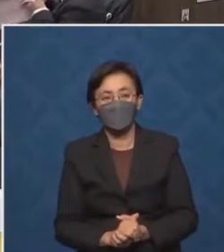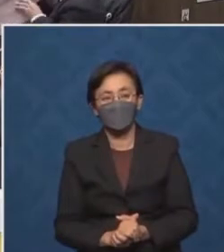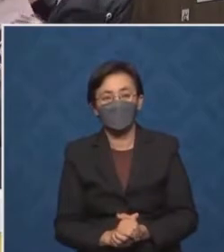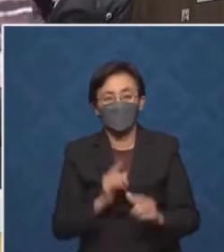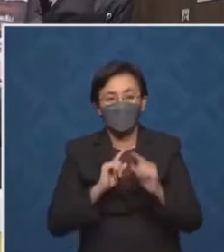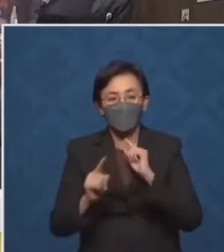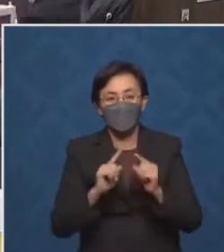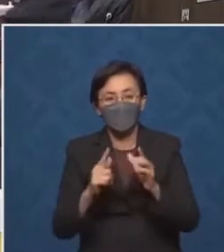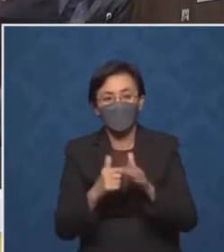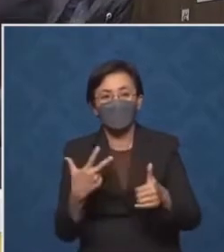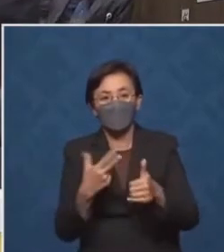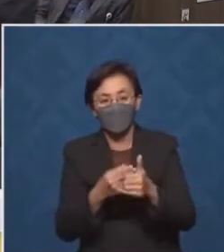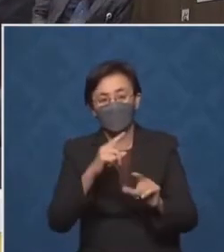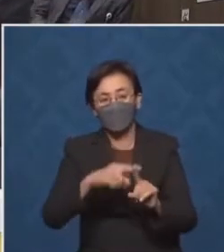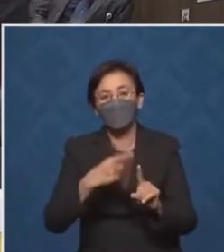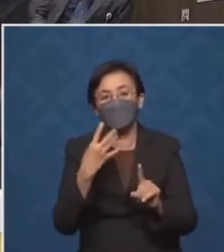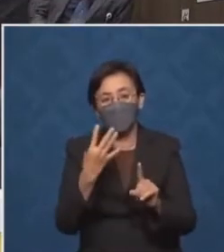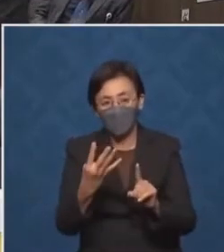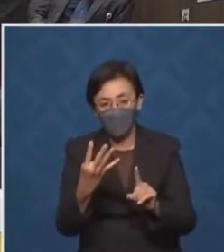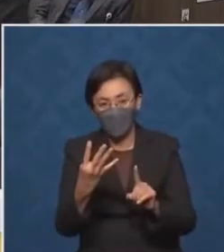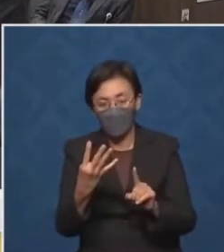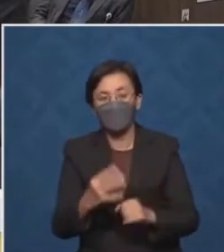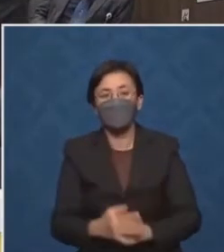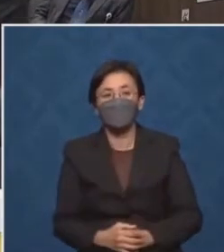วัซีนคืเดือนเมษายนครับ